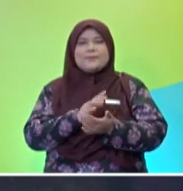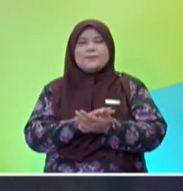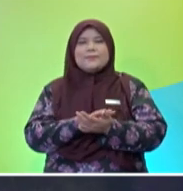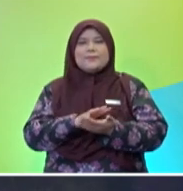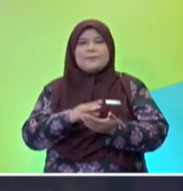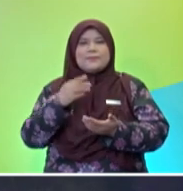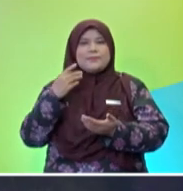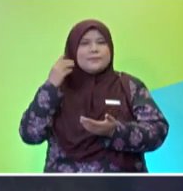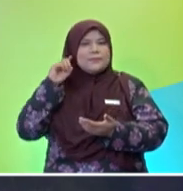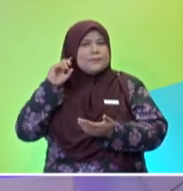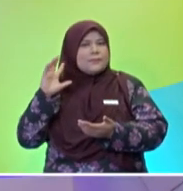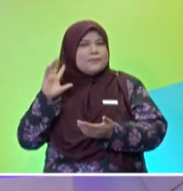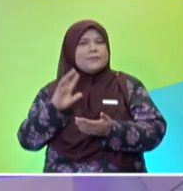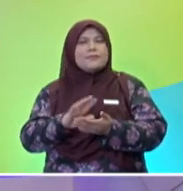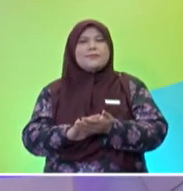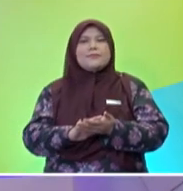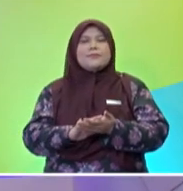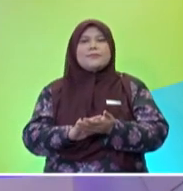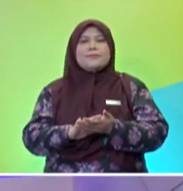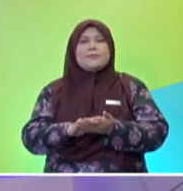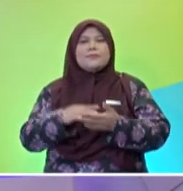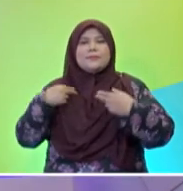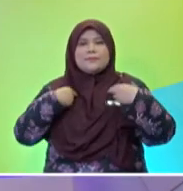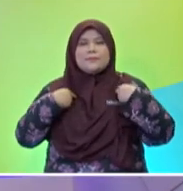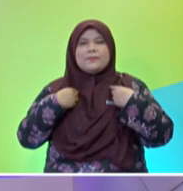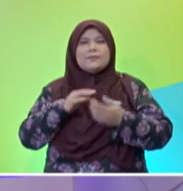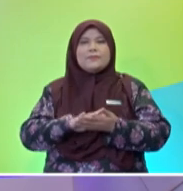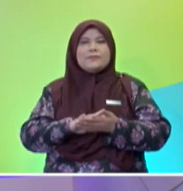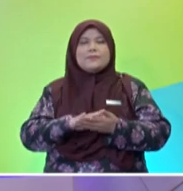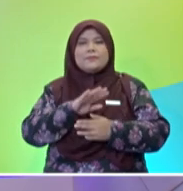adik-adik semua untuk dengar dan